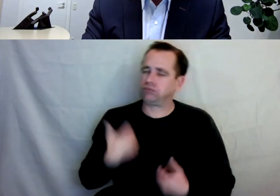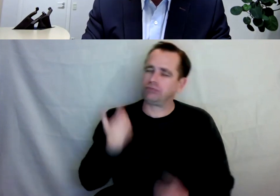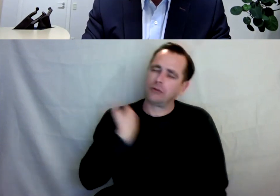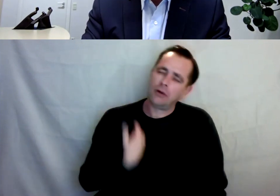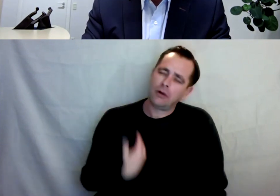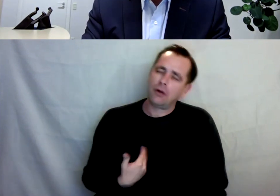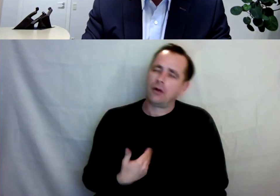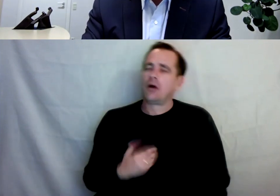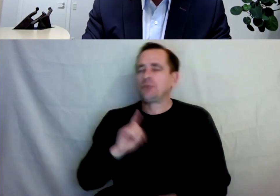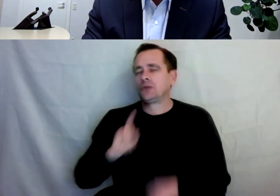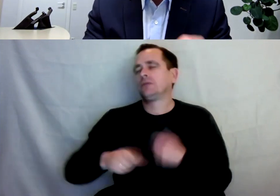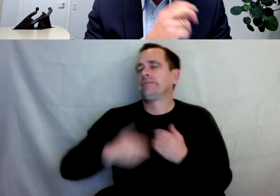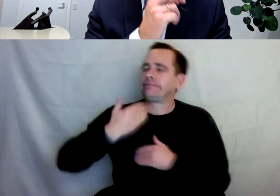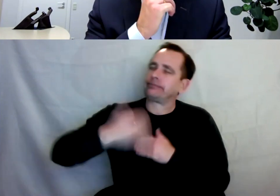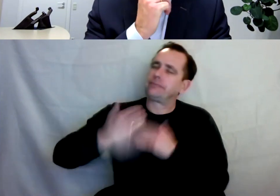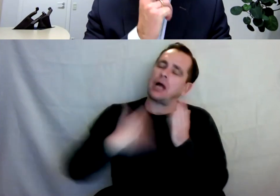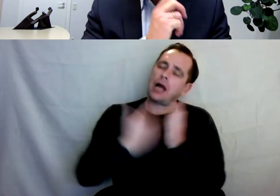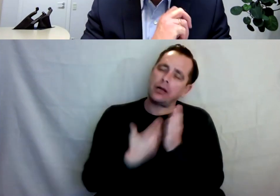schön, wie Sie es beschrieben haben.